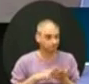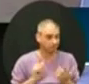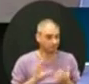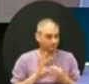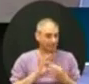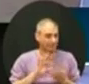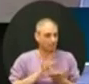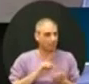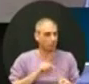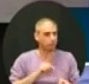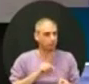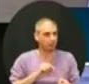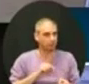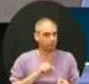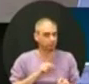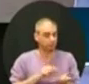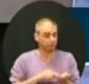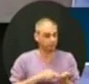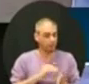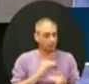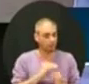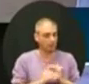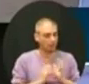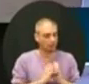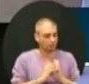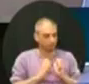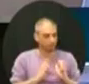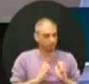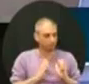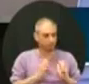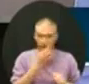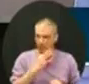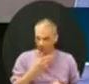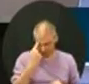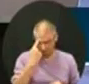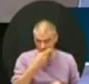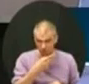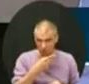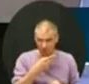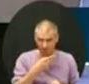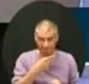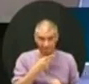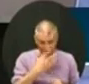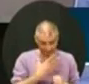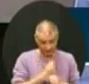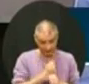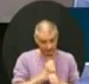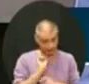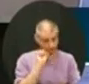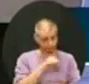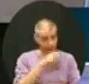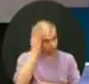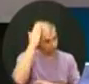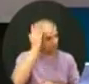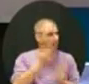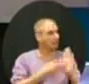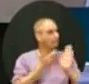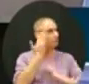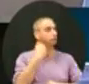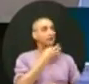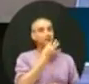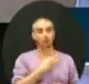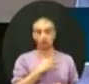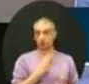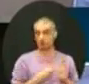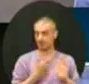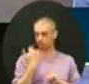מתחבר גם לנקודה הזאת. עכשיו, לכן התהליכים הם תהליכים ארוכים. שאלו אותי, מה, אתה חושב שאתה תצליח לגבור על בנט? גם פעם שעברה שאלו אותי,